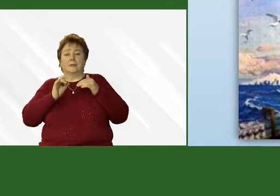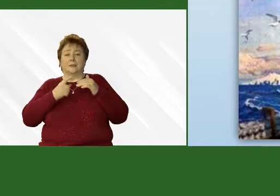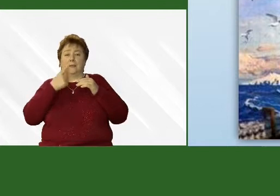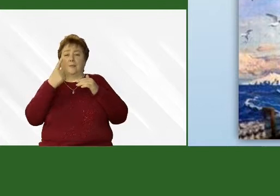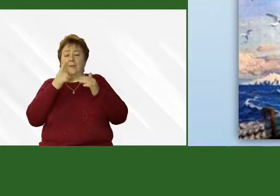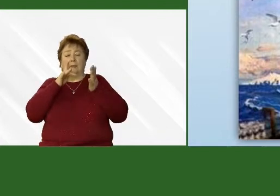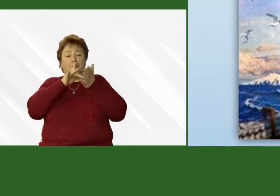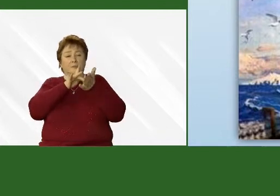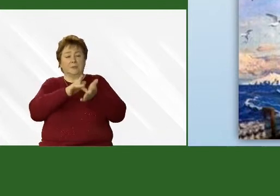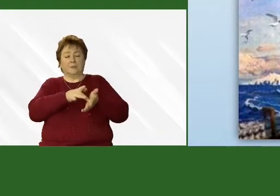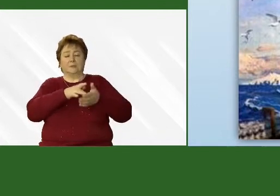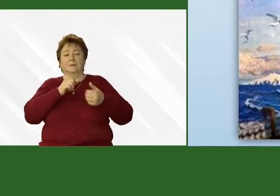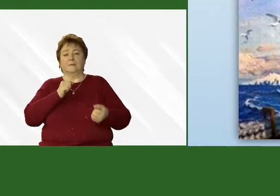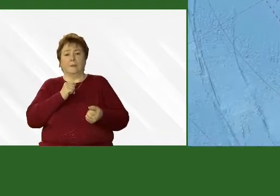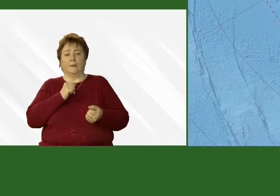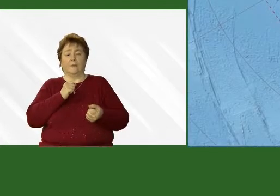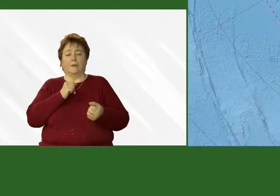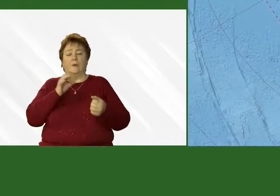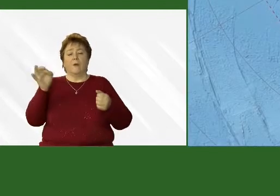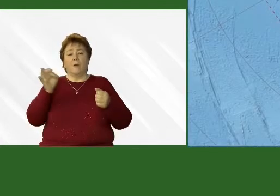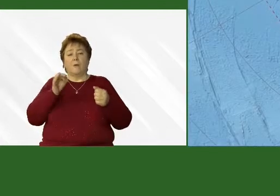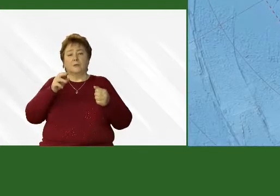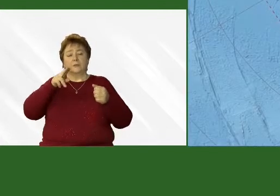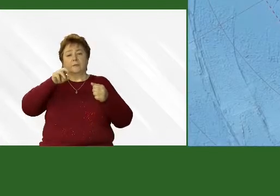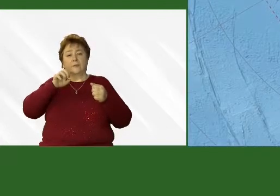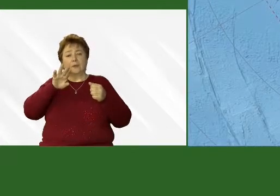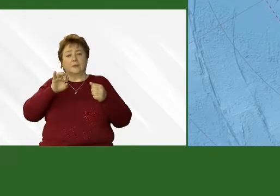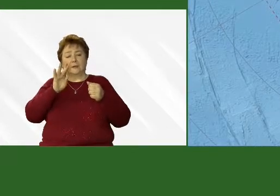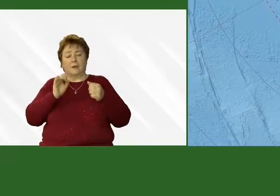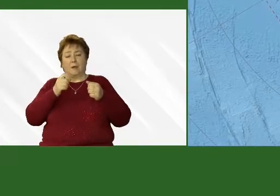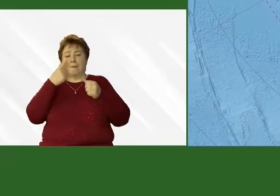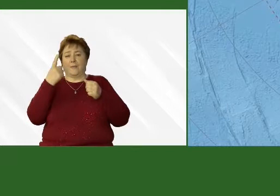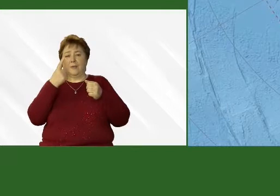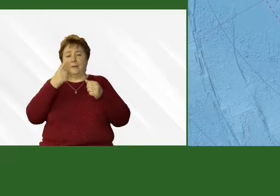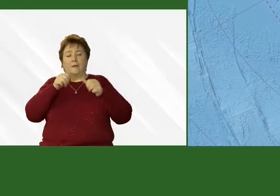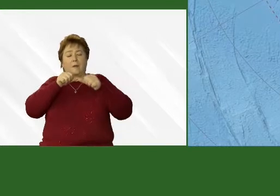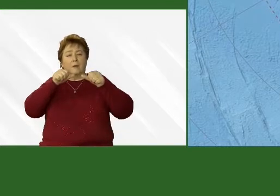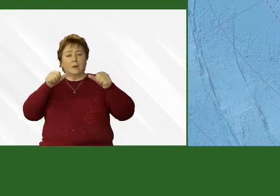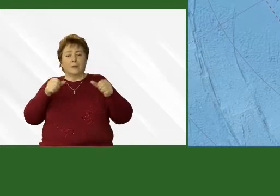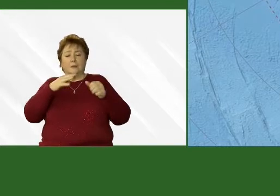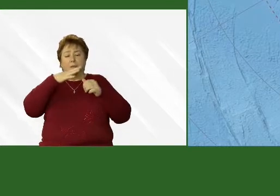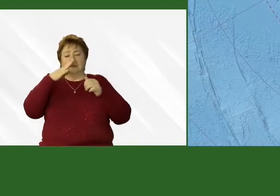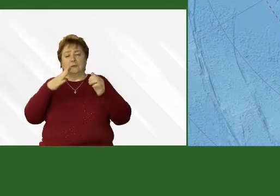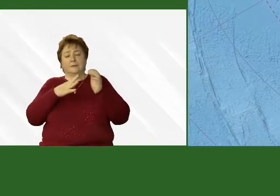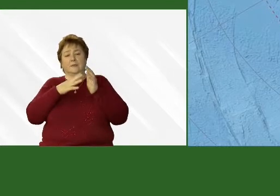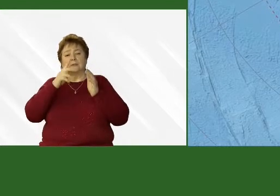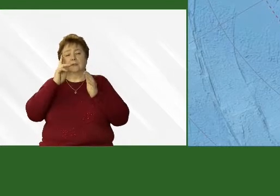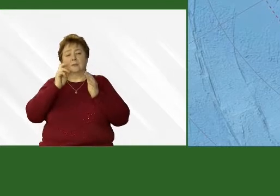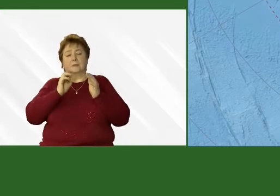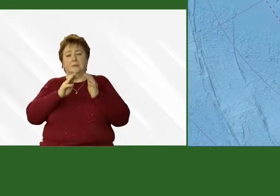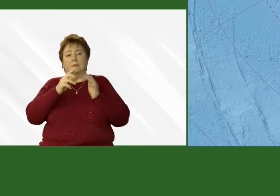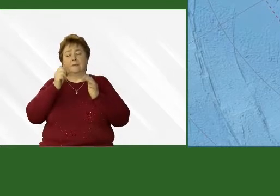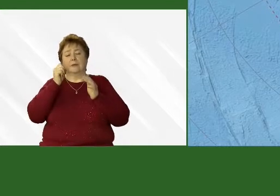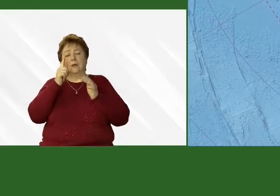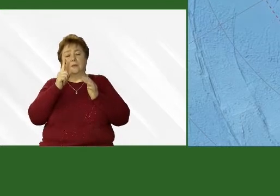русской антарктической экспедиции. Остров Петра I, размер острова 19 километров в длину и